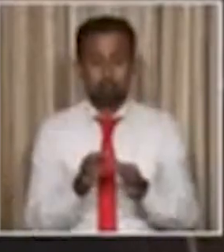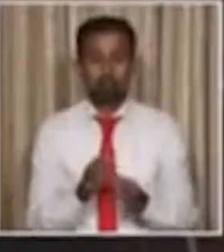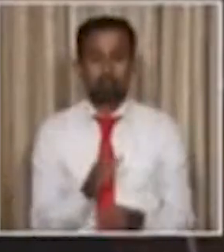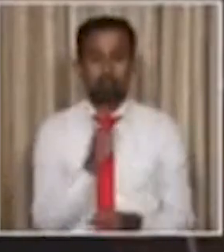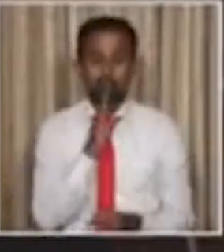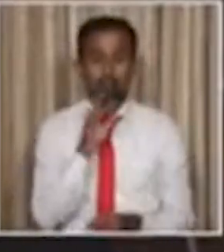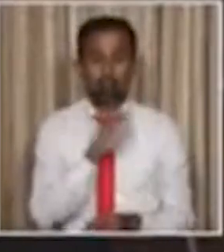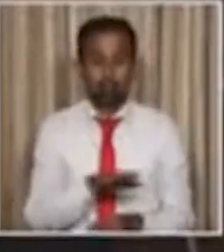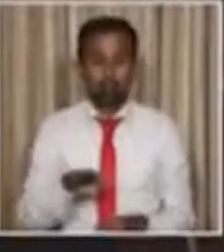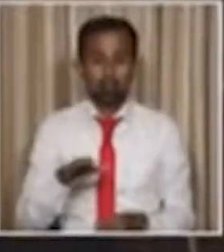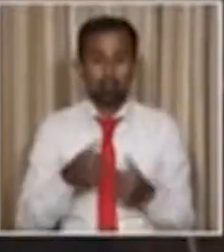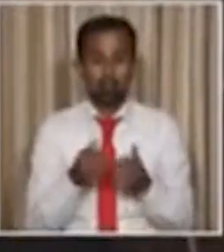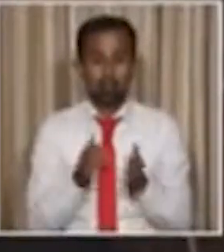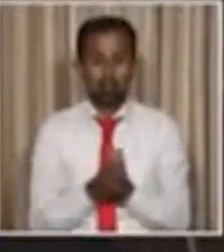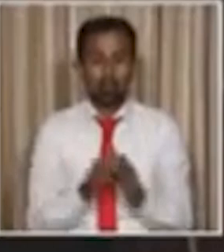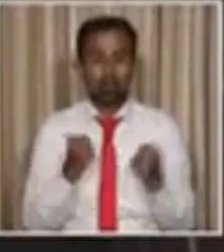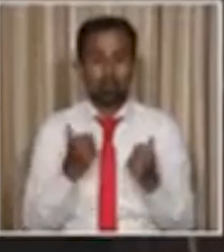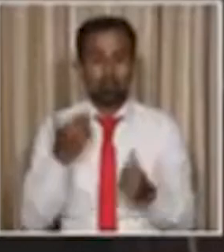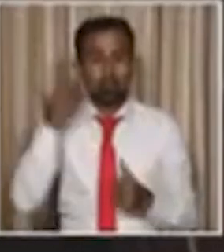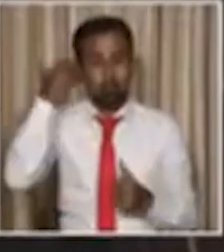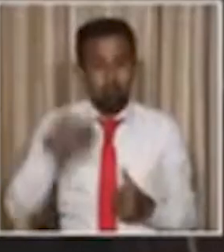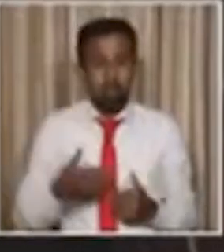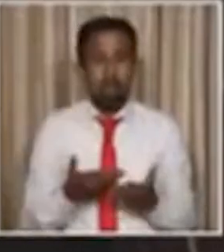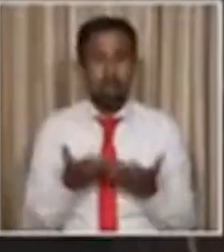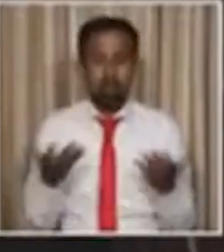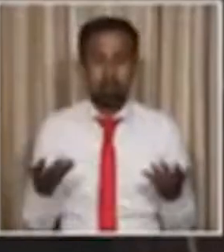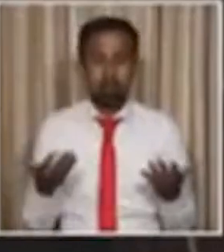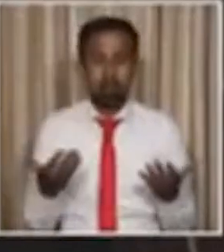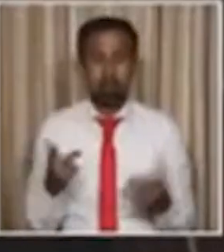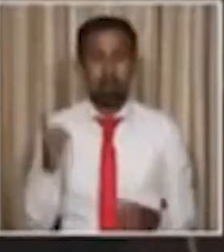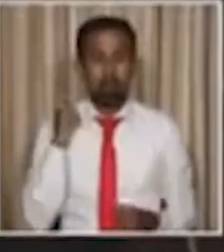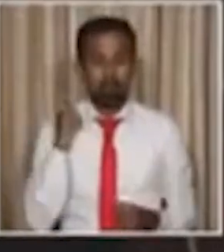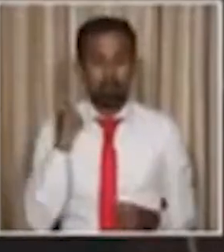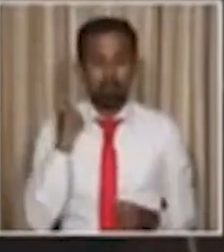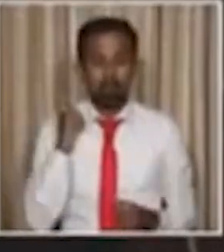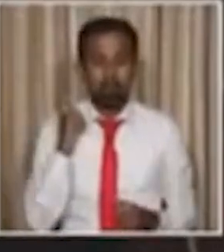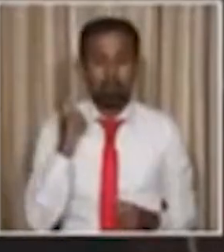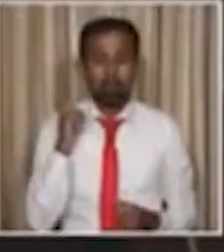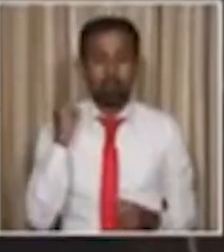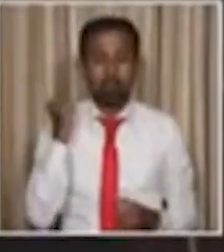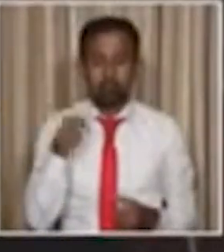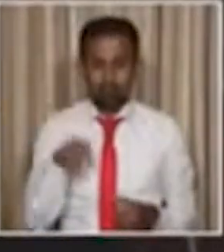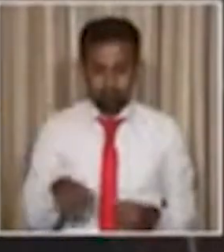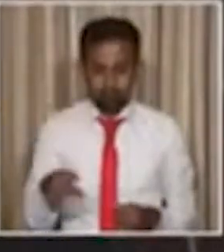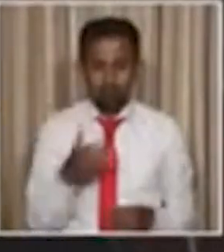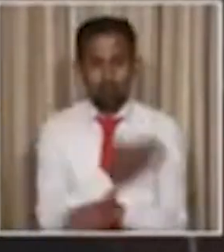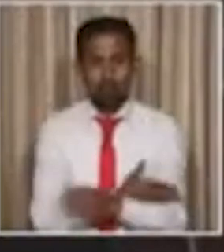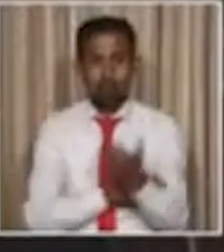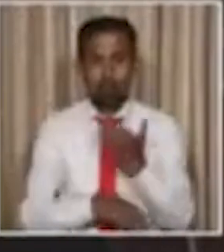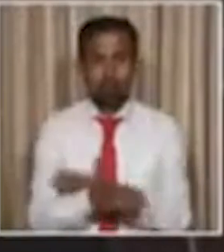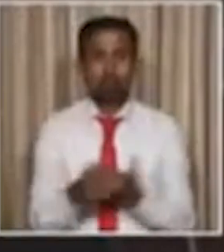අහිංසක දුවදරුවා තමන්ගේ ජීවිත වලින් වන්දි ගෙවපු අපේ වීරෝදාර හමුදා නිලධාරීන් අදටත් අතපය